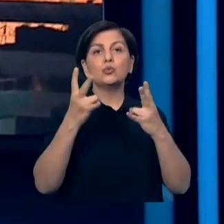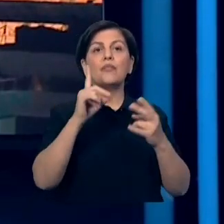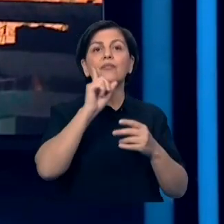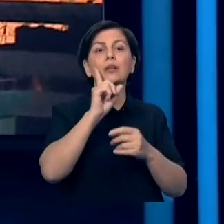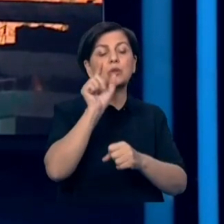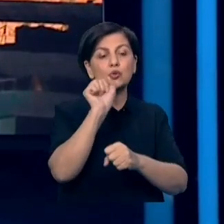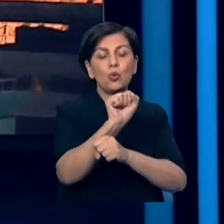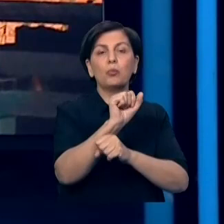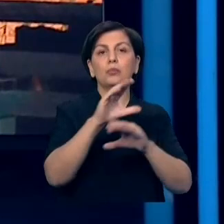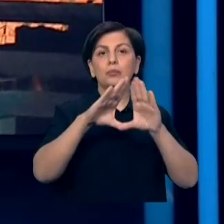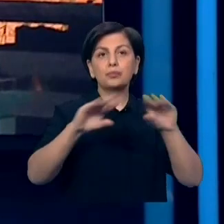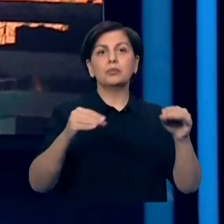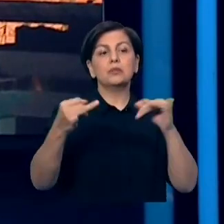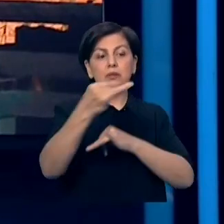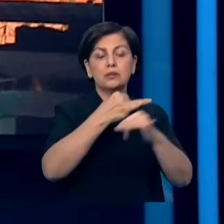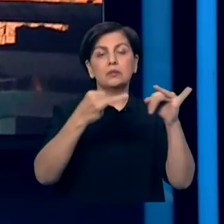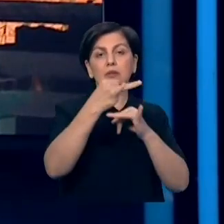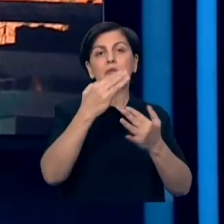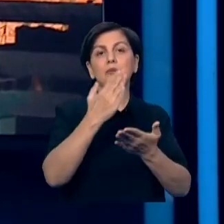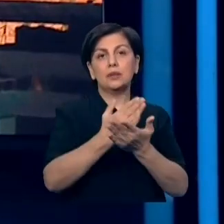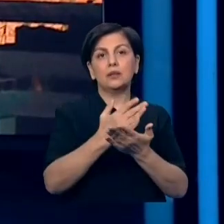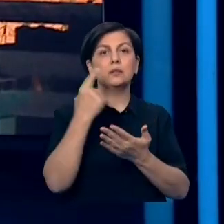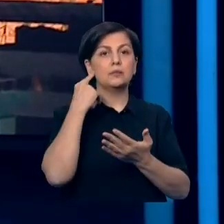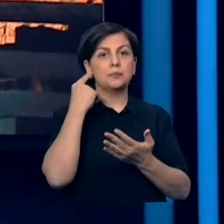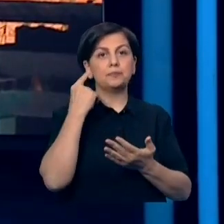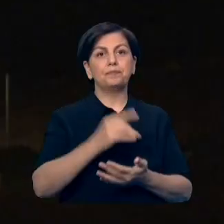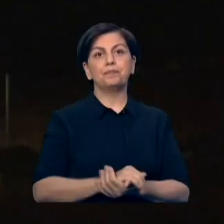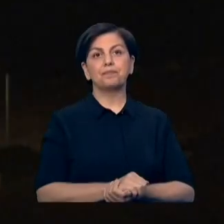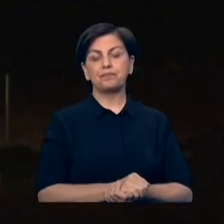üzrə müzakirələrin getdiyi də iddia olunur.